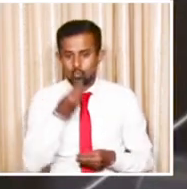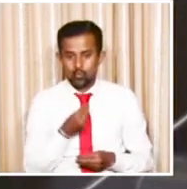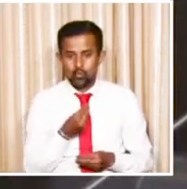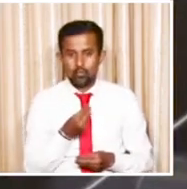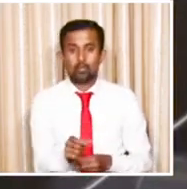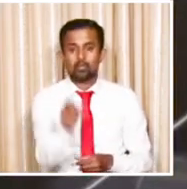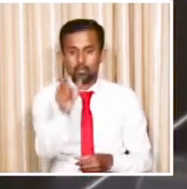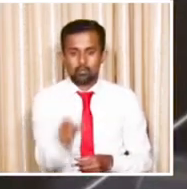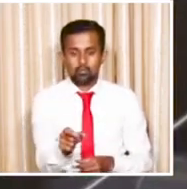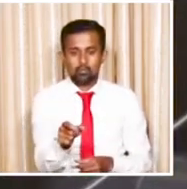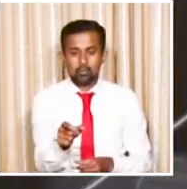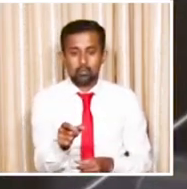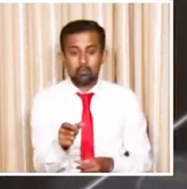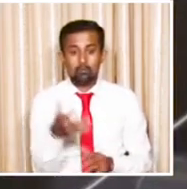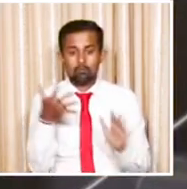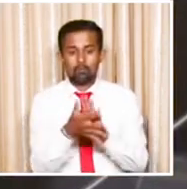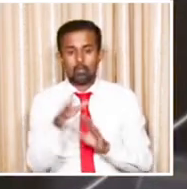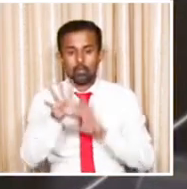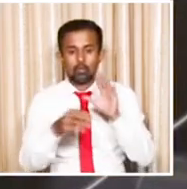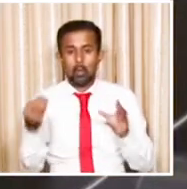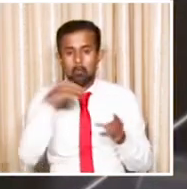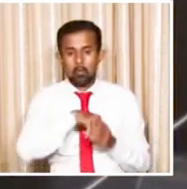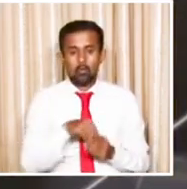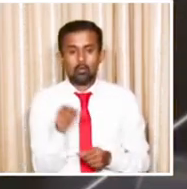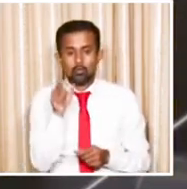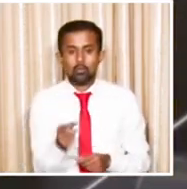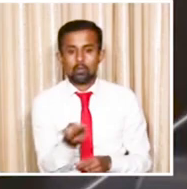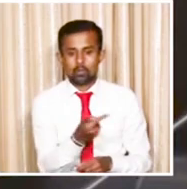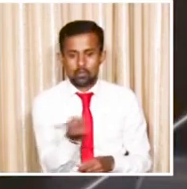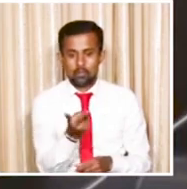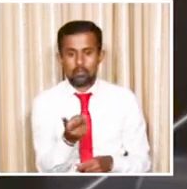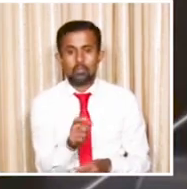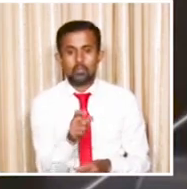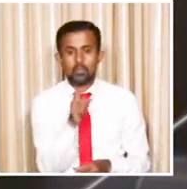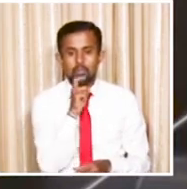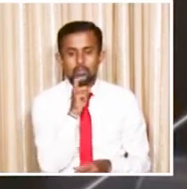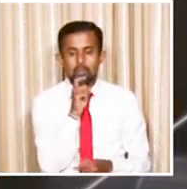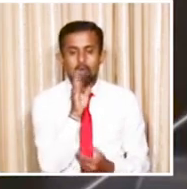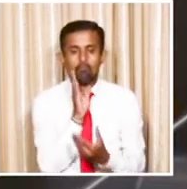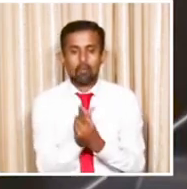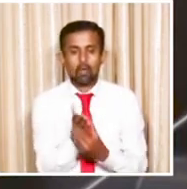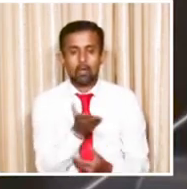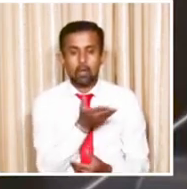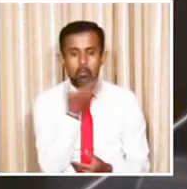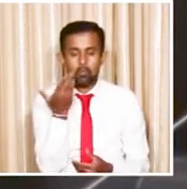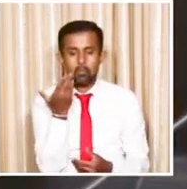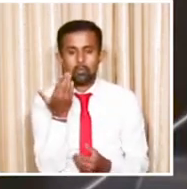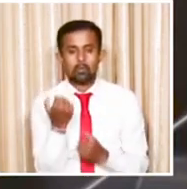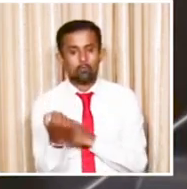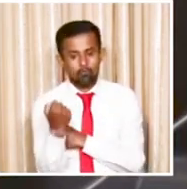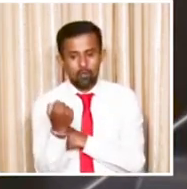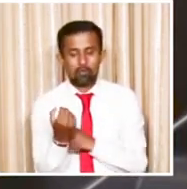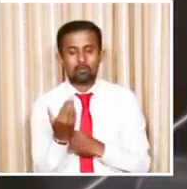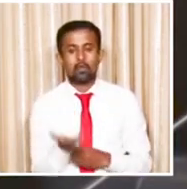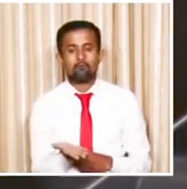දීප පුද්ගලයයි ඒ වැරදි තොරතුරු ඇතුල් කරපු පුද්ගලයාටයි දෙන්නටම අධිකරණයේ හමුවේ නඩු පවරන්න පුළුවන් තරමේ බලය හිමි